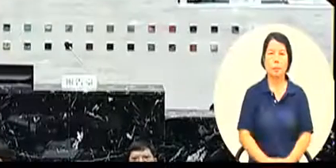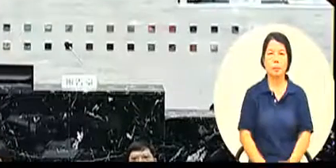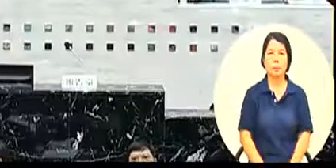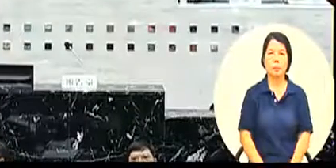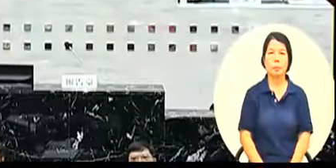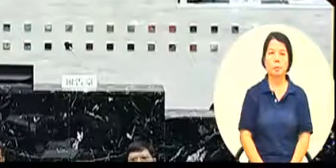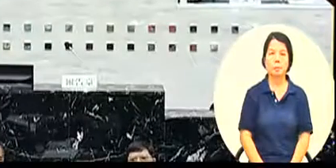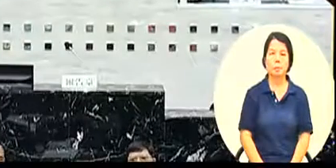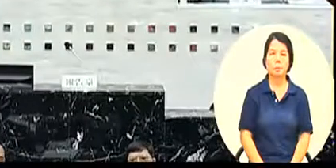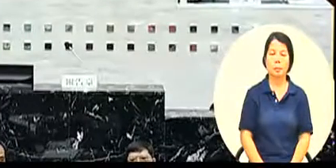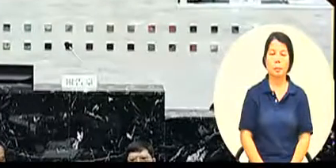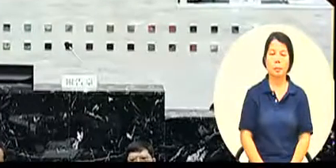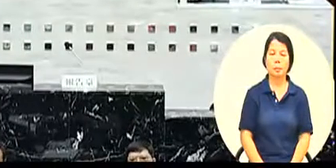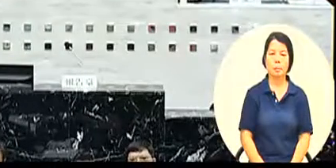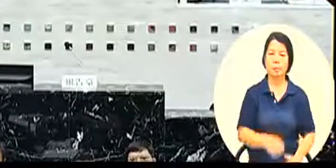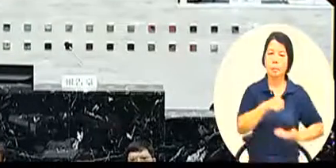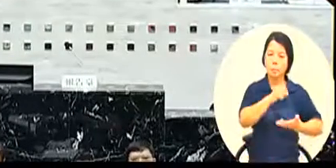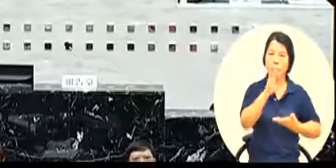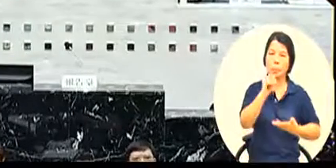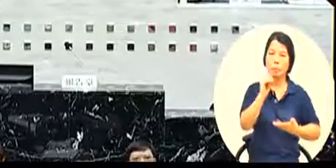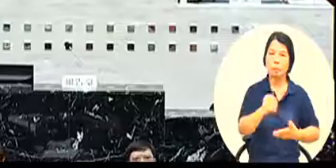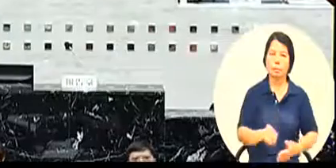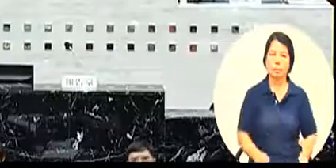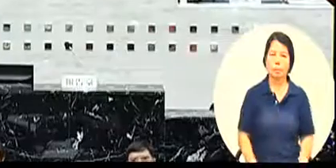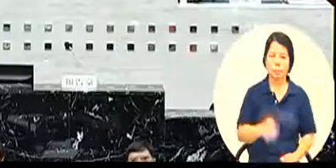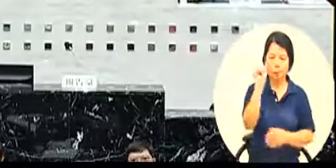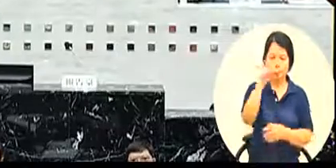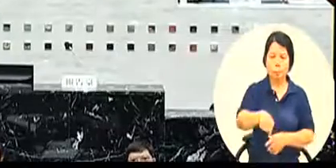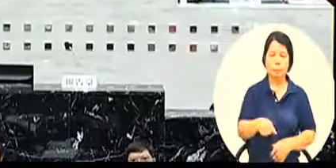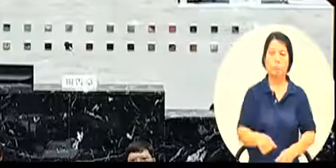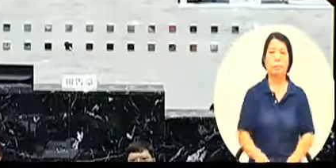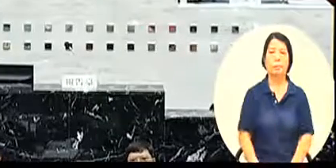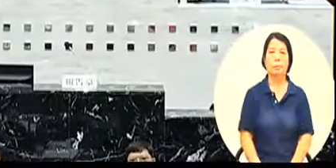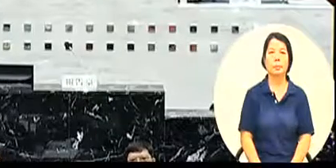各位同仁意见？交付审查。